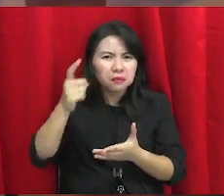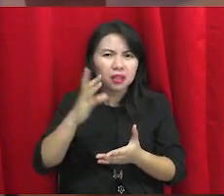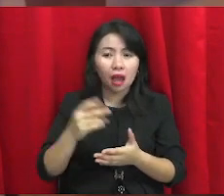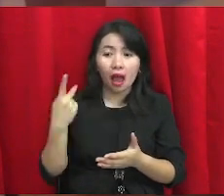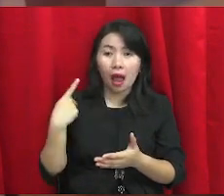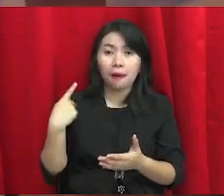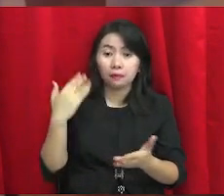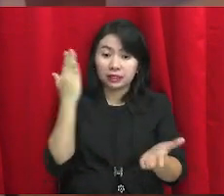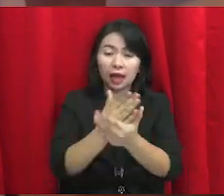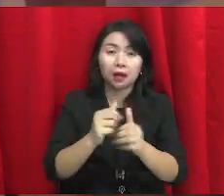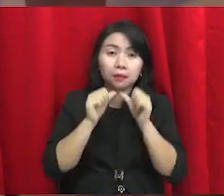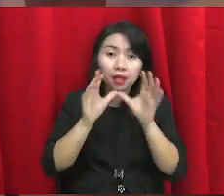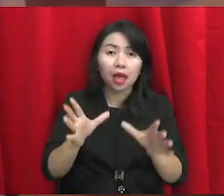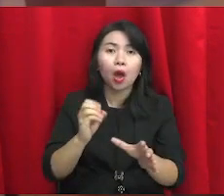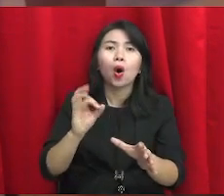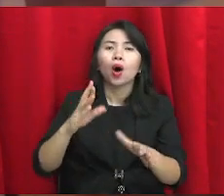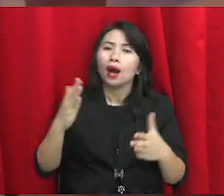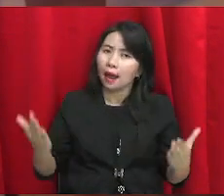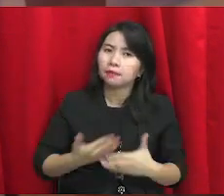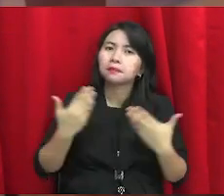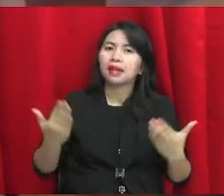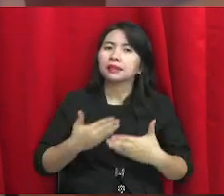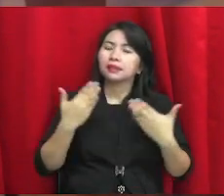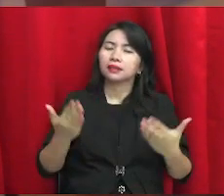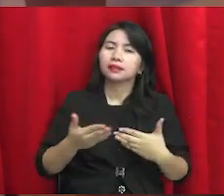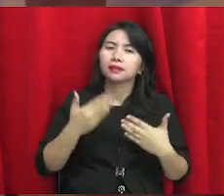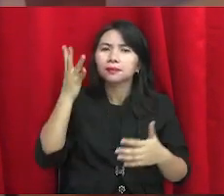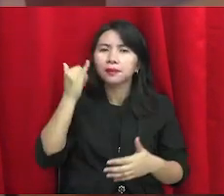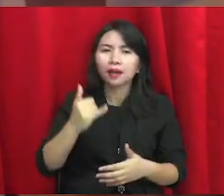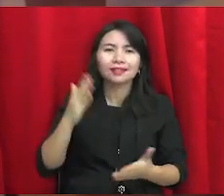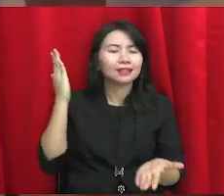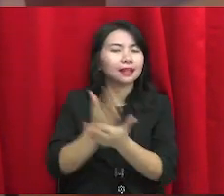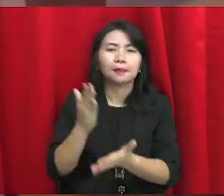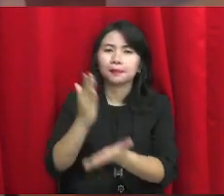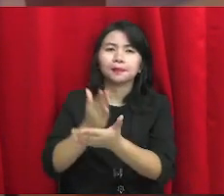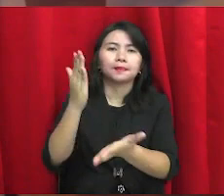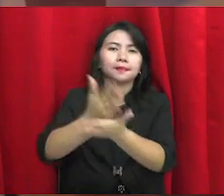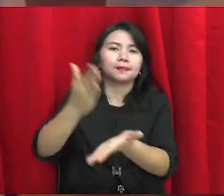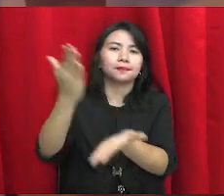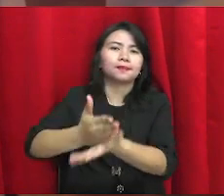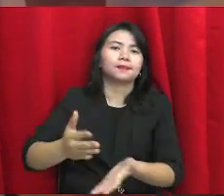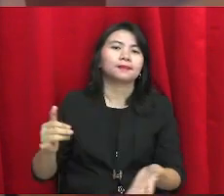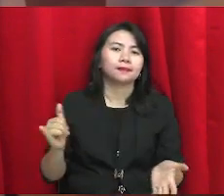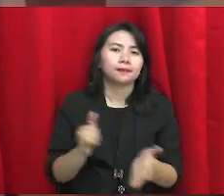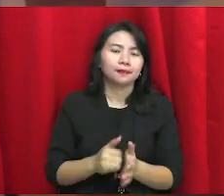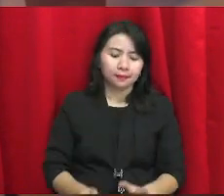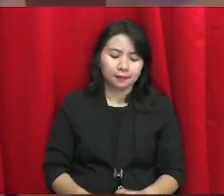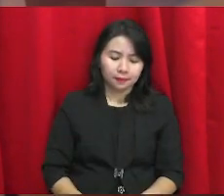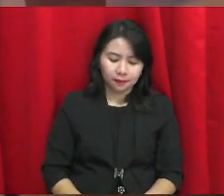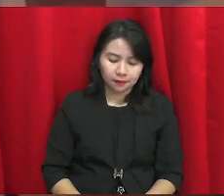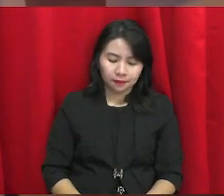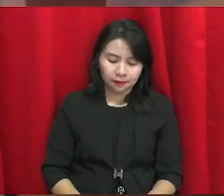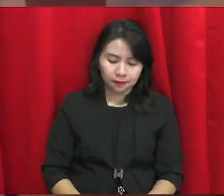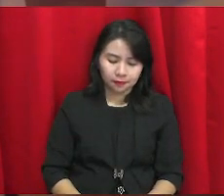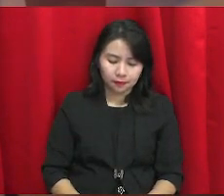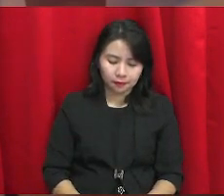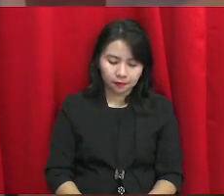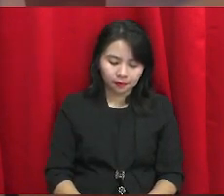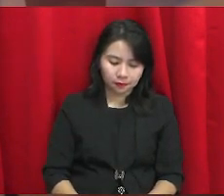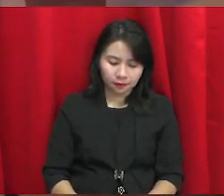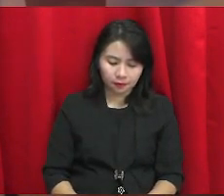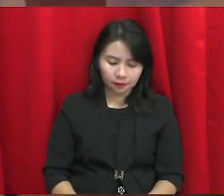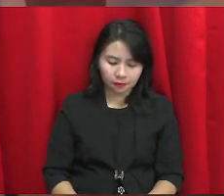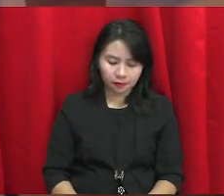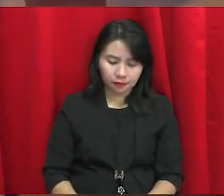pagpapala or yung kanyang kasiyahan, mga ganon. Hindi na kailangan yon. Hindi na. Eh, kung gusto mo sumbay, subuhay ka na